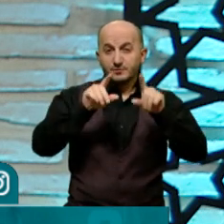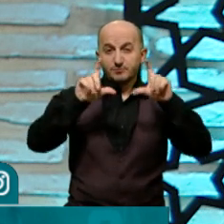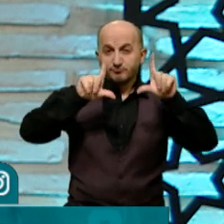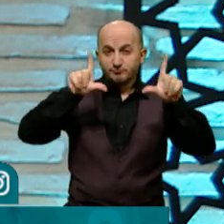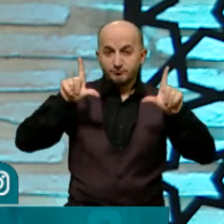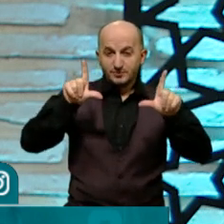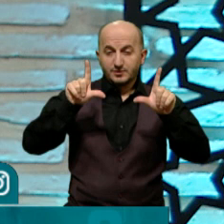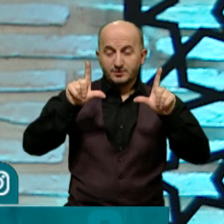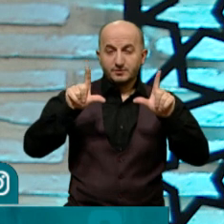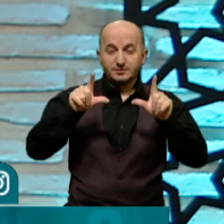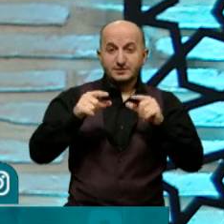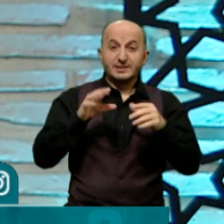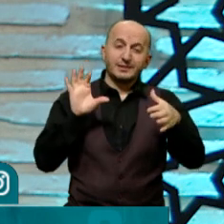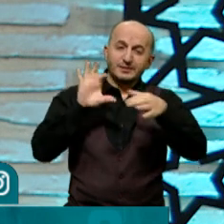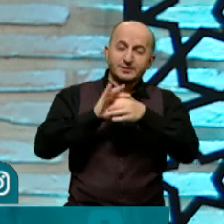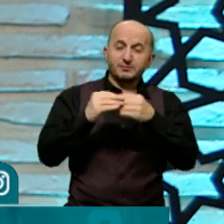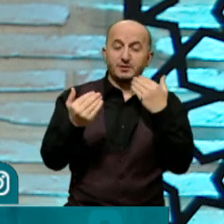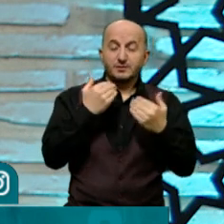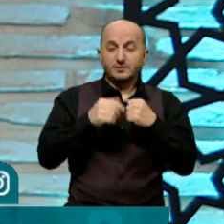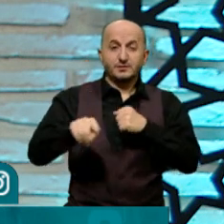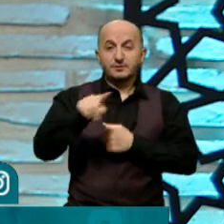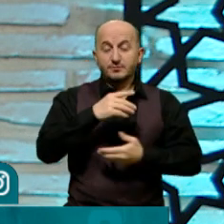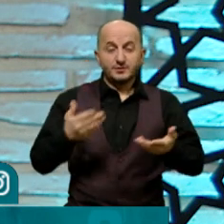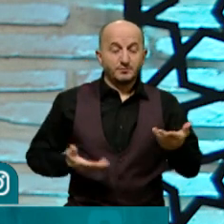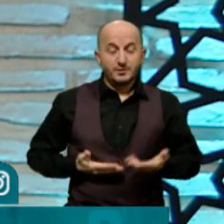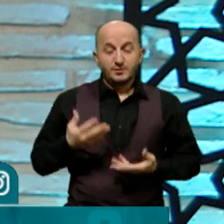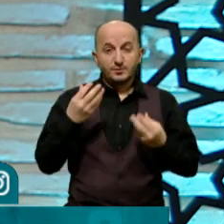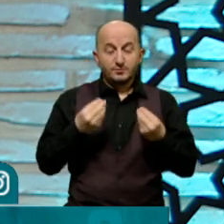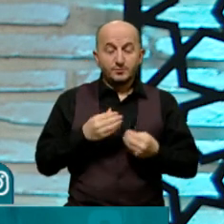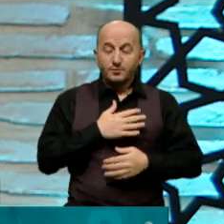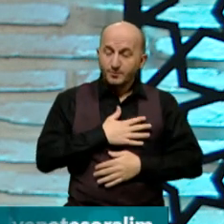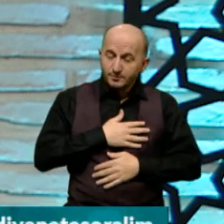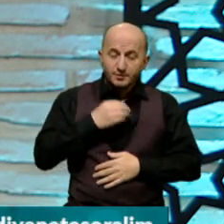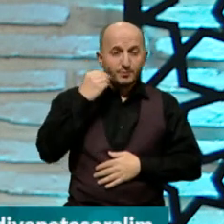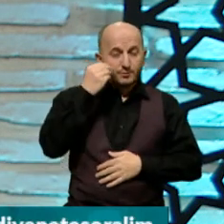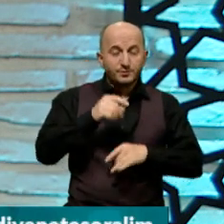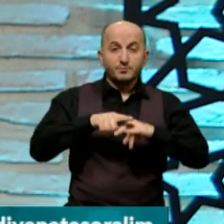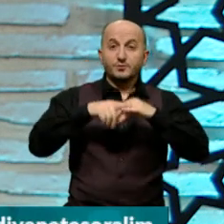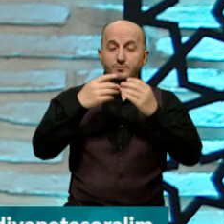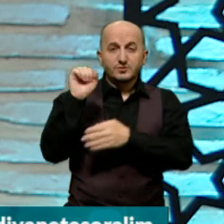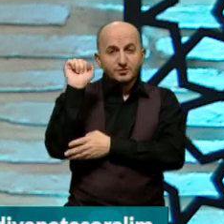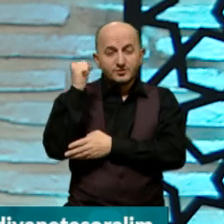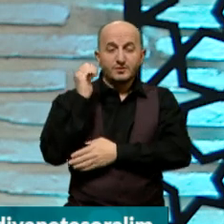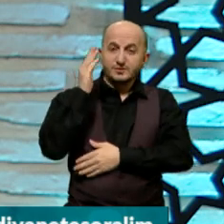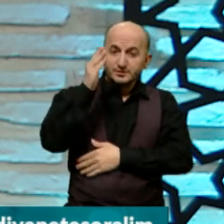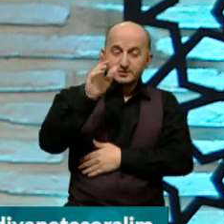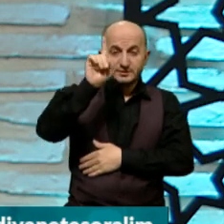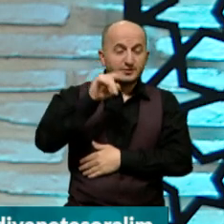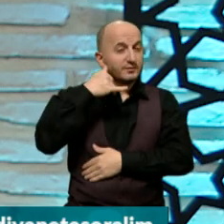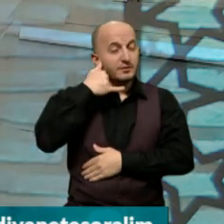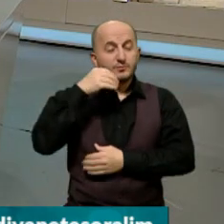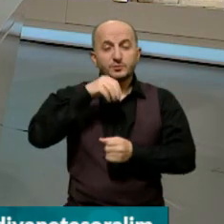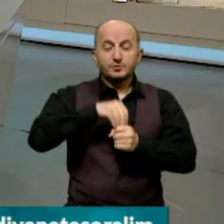iletişim adreslerimiz sizler için hizmette olacak. Muhterem hocama bir hoş geldiniz diyeyim. Akabinde inşallah Sivas'a gideceğiz ilk telefonumuz